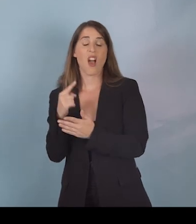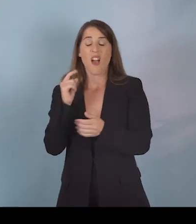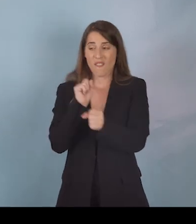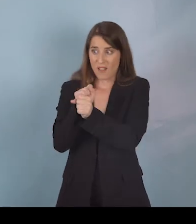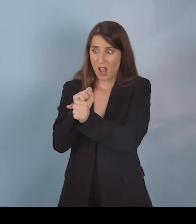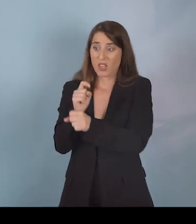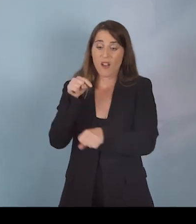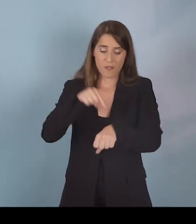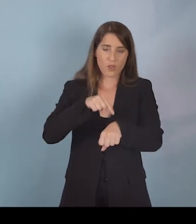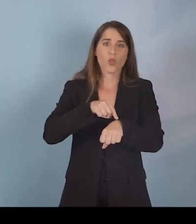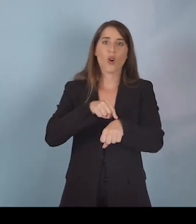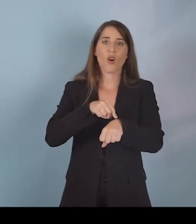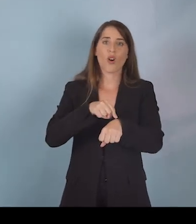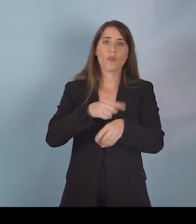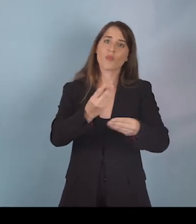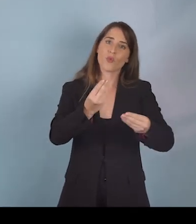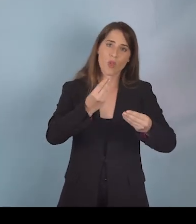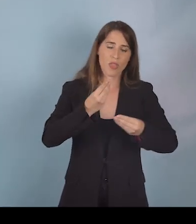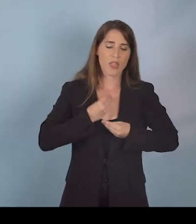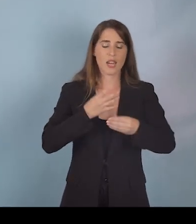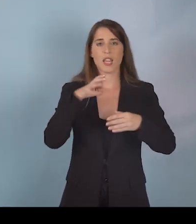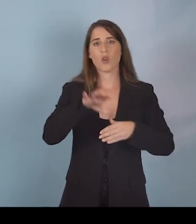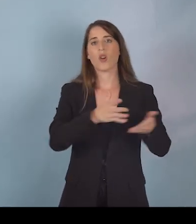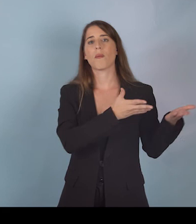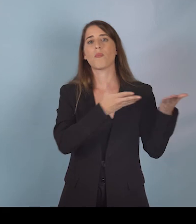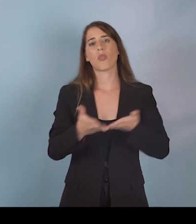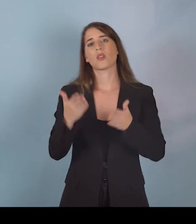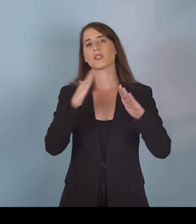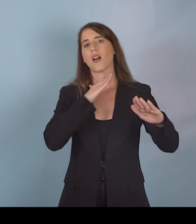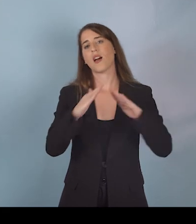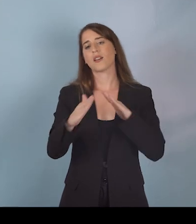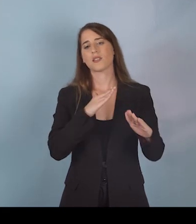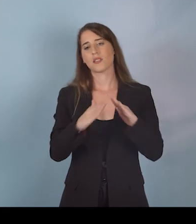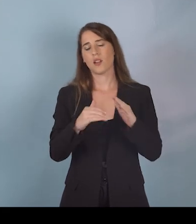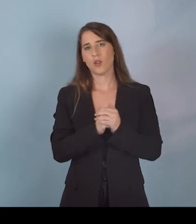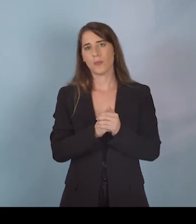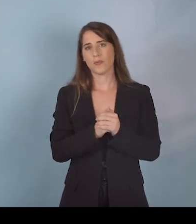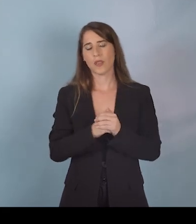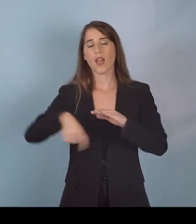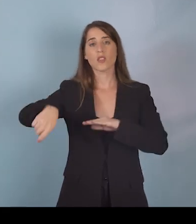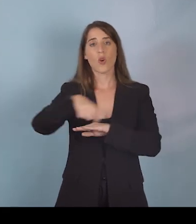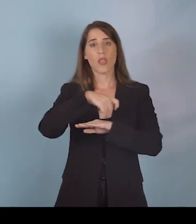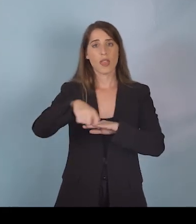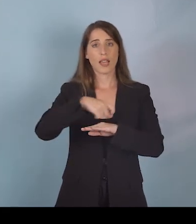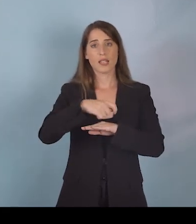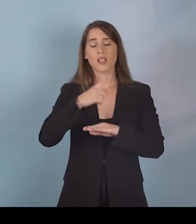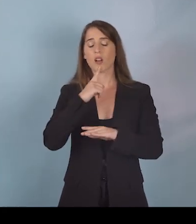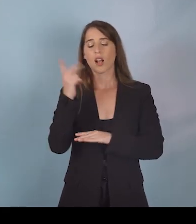καταδεικνύει την αναγκαιότητα να δώσει η χώρα υποδοχής άσυλο. Επίσης, το δικαστήριο έχει